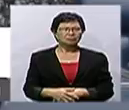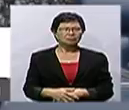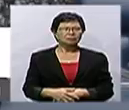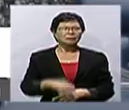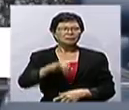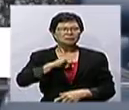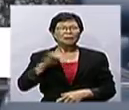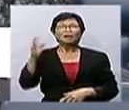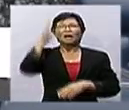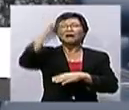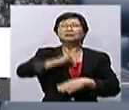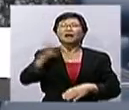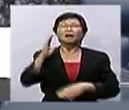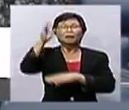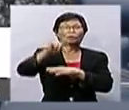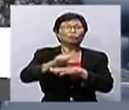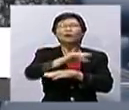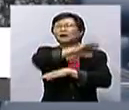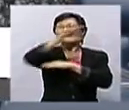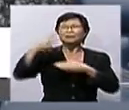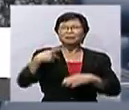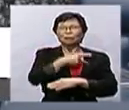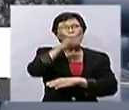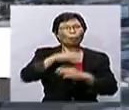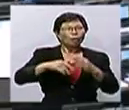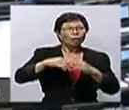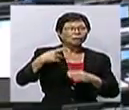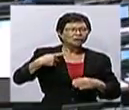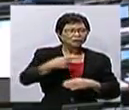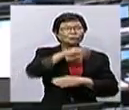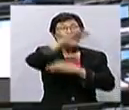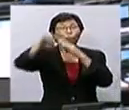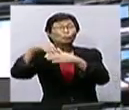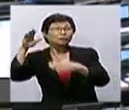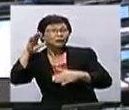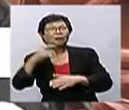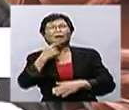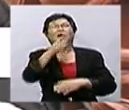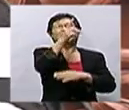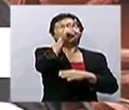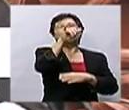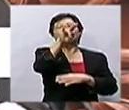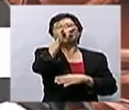Saya akan gunakan. Kita semua dengar. Kita batalkan. Tolong tarik balik.